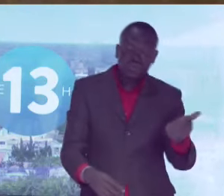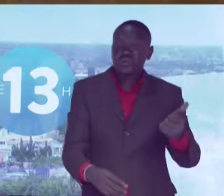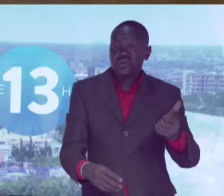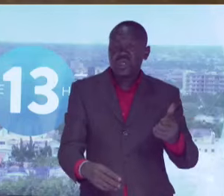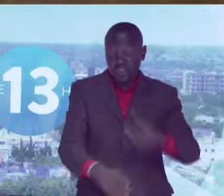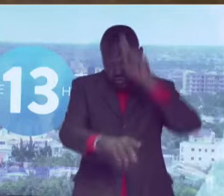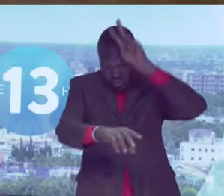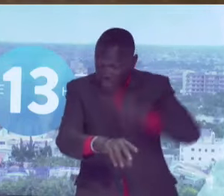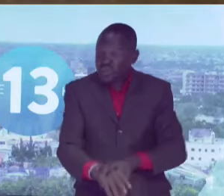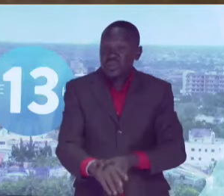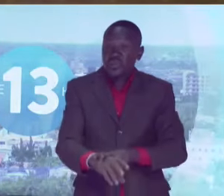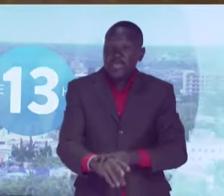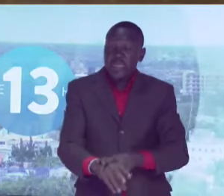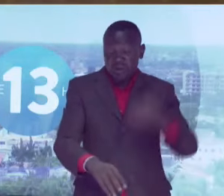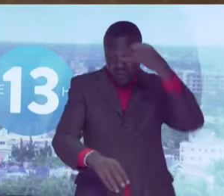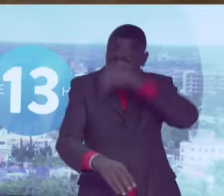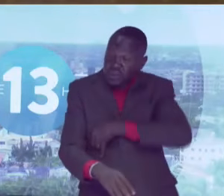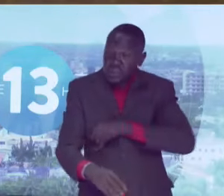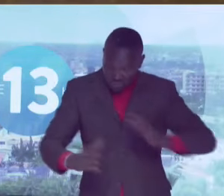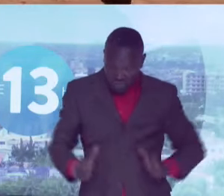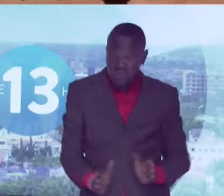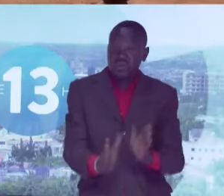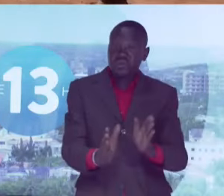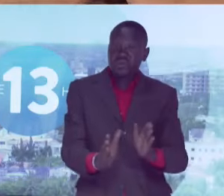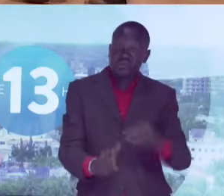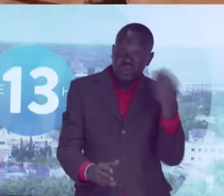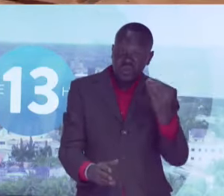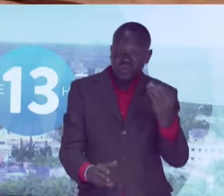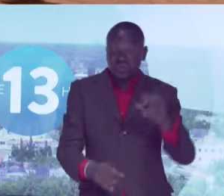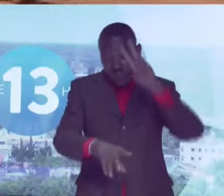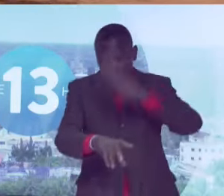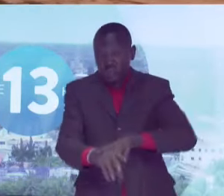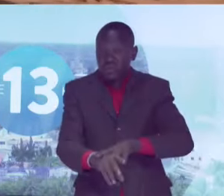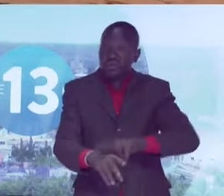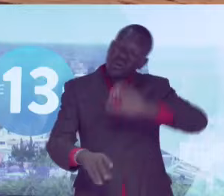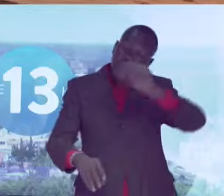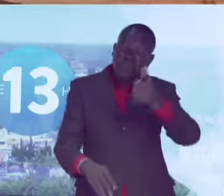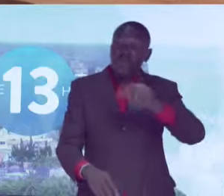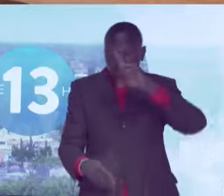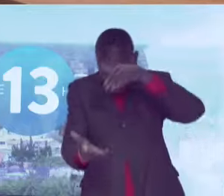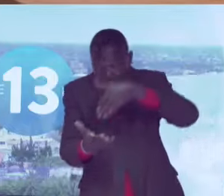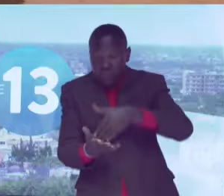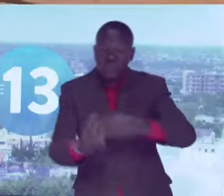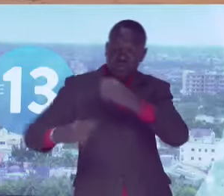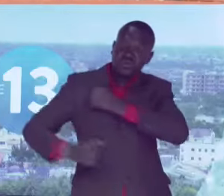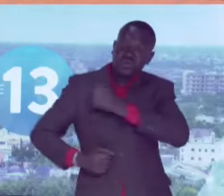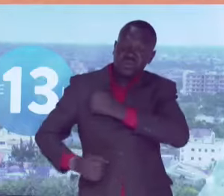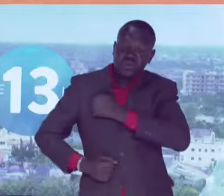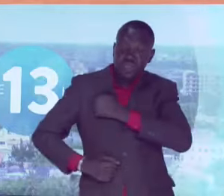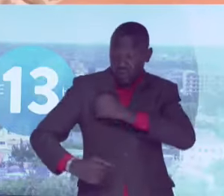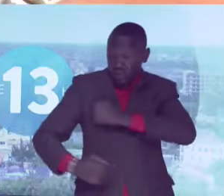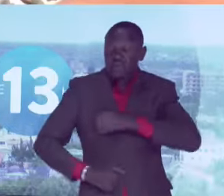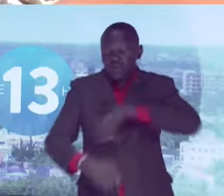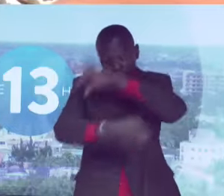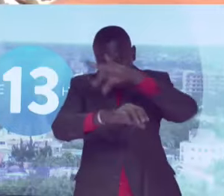en fonction des couloirs d'infiltration et tout, où est-ce qu'ils vont se positionner. 11 000 militaires au compte de l'armée de terre en un an.